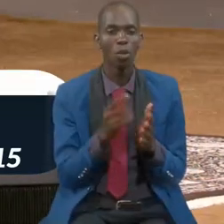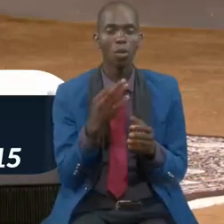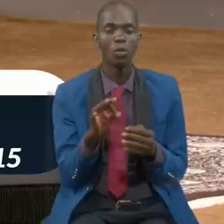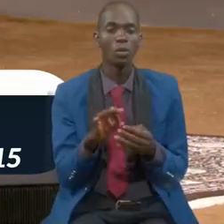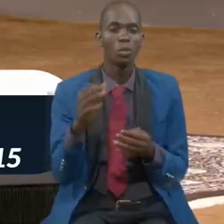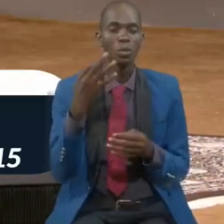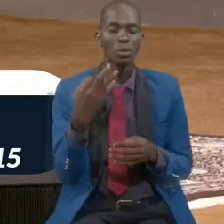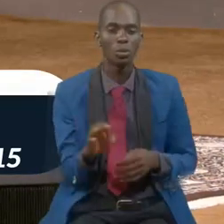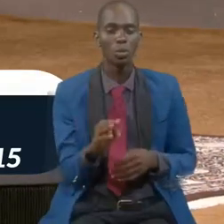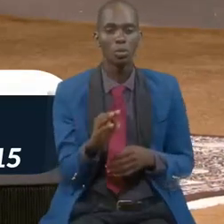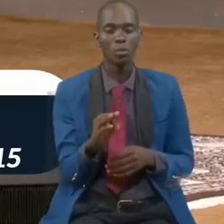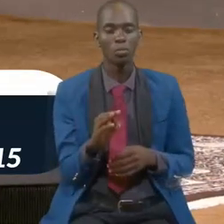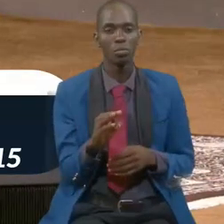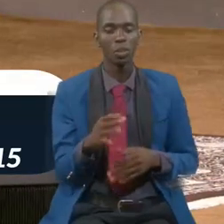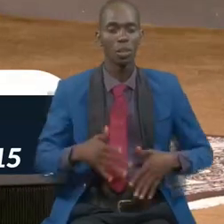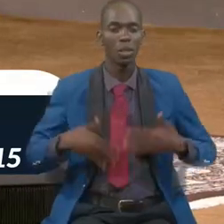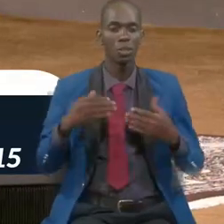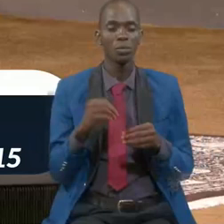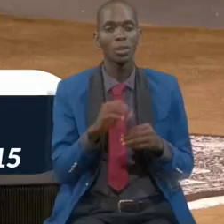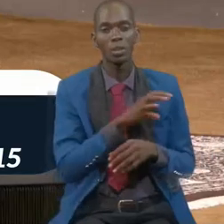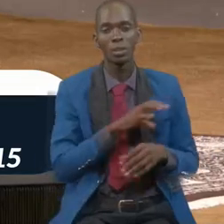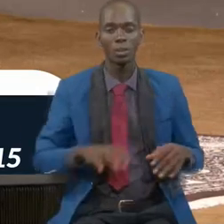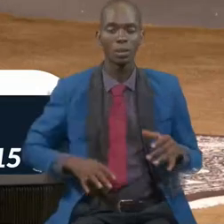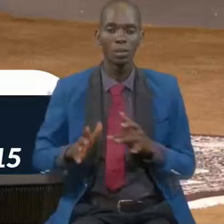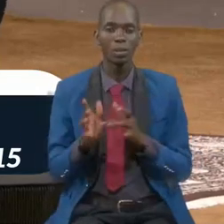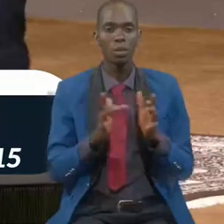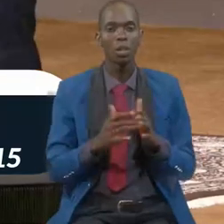l'esprit de vie en Jésus-Christ m'a